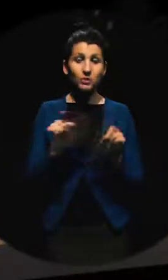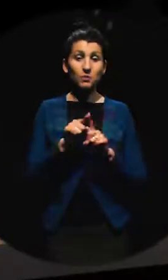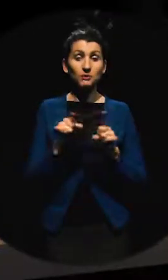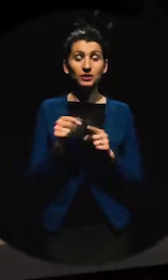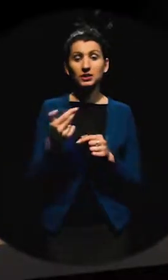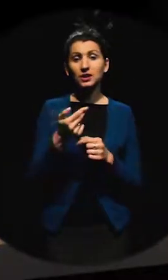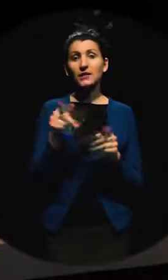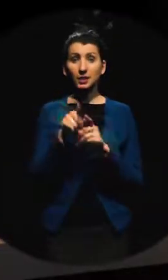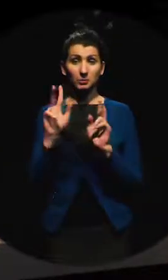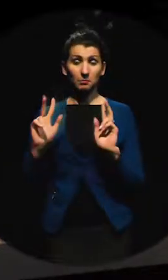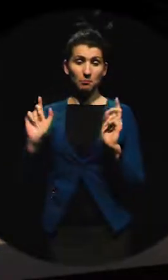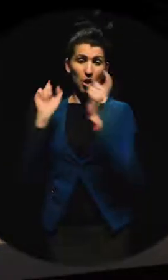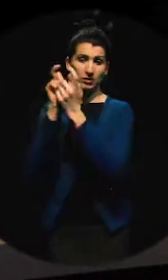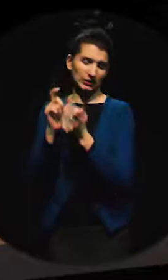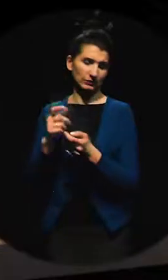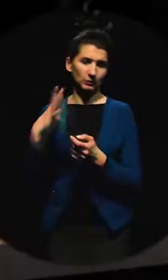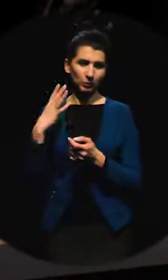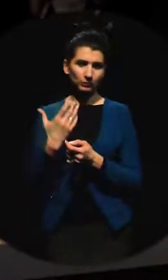i o proteście.